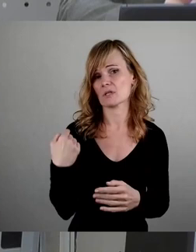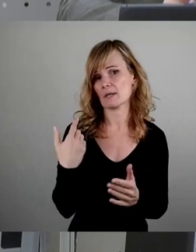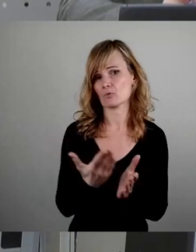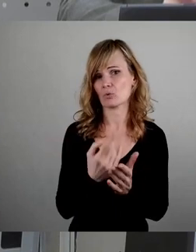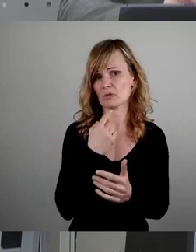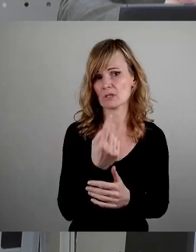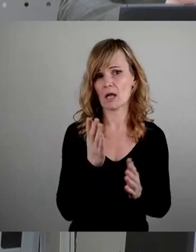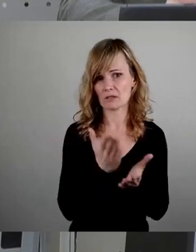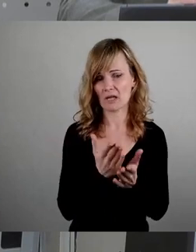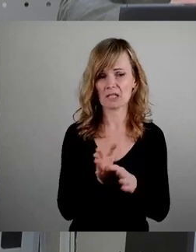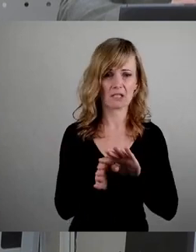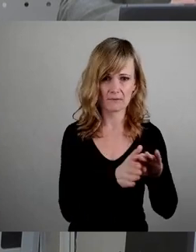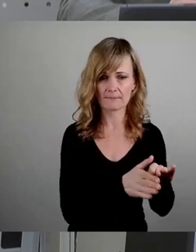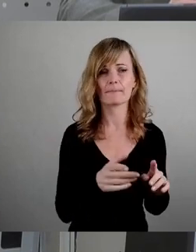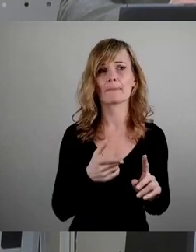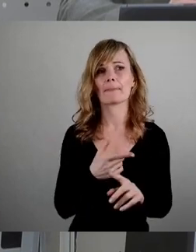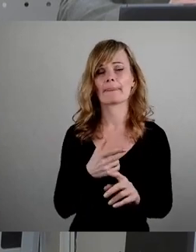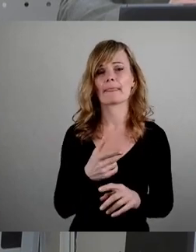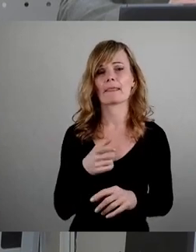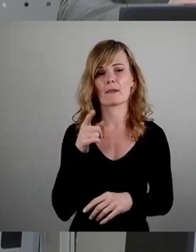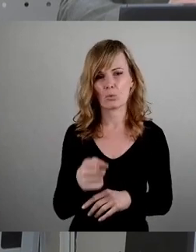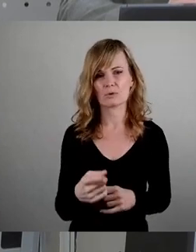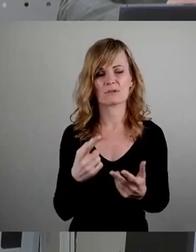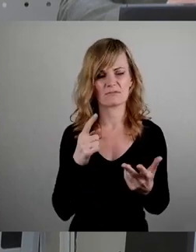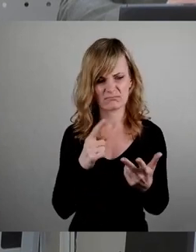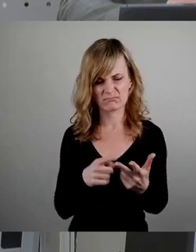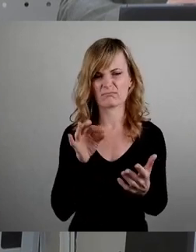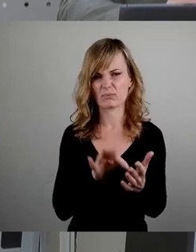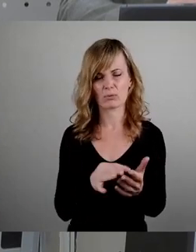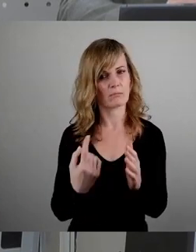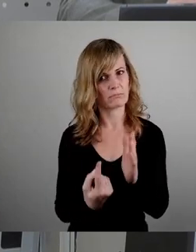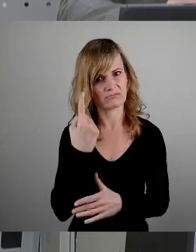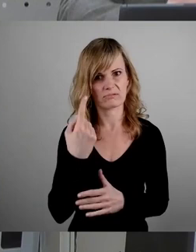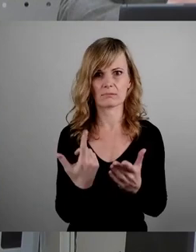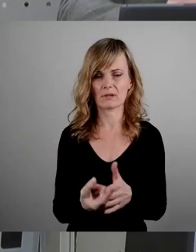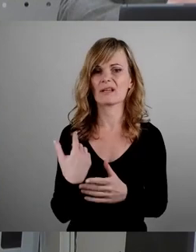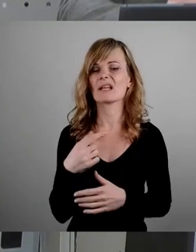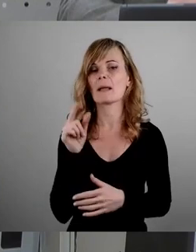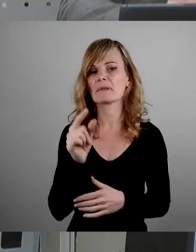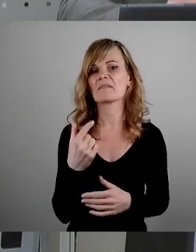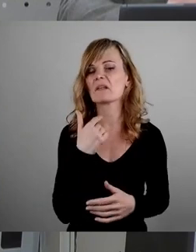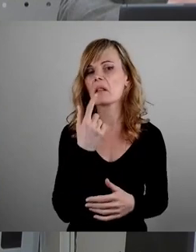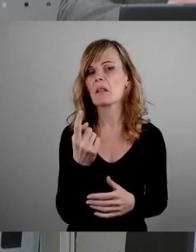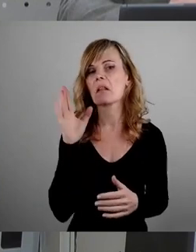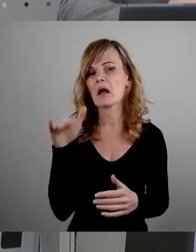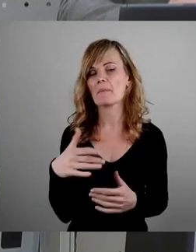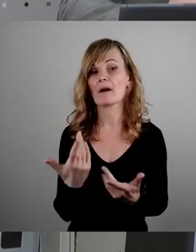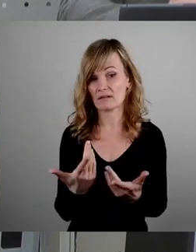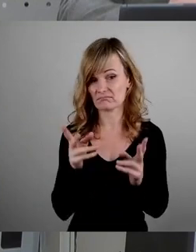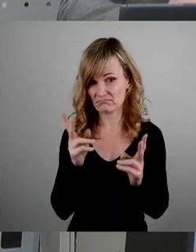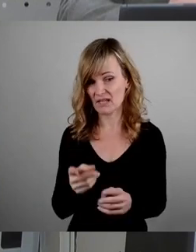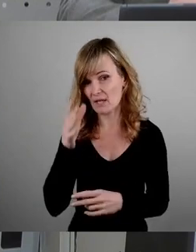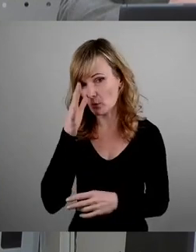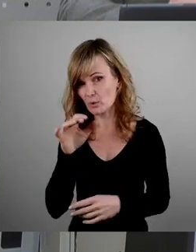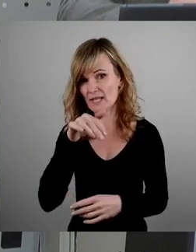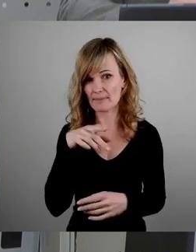Der ganz große Knaller, und da sage ich es hier ganz deutlich, es mag jetzt so ein bisschen marginal klingen, aber wenn sich die Grünen und die SPD mit